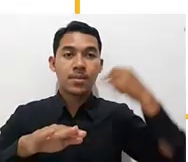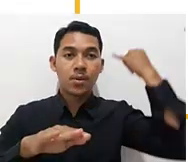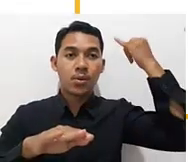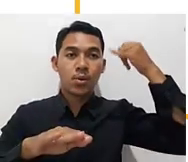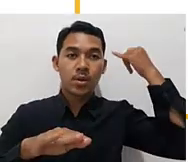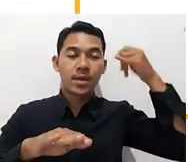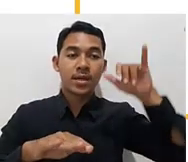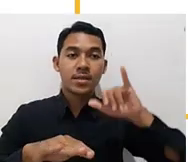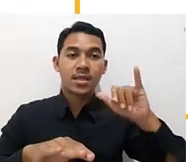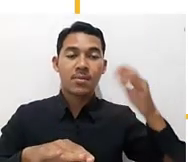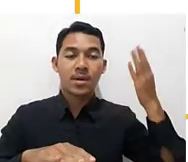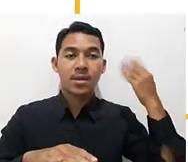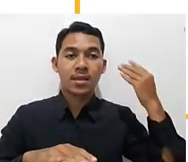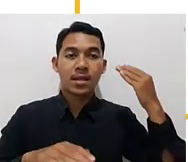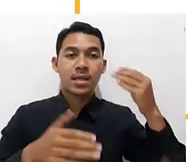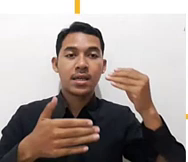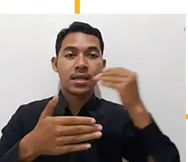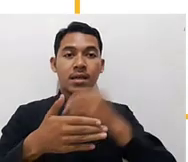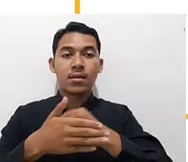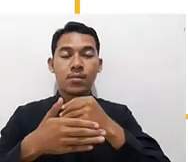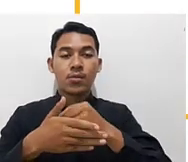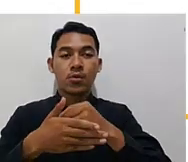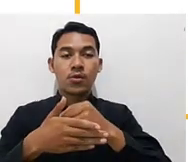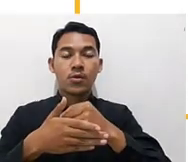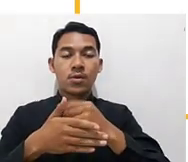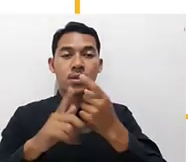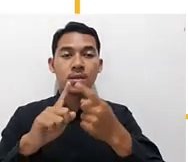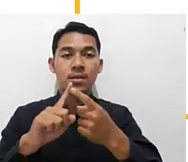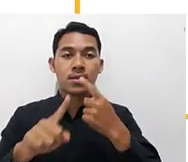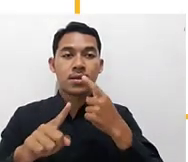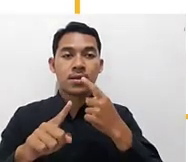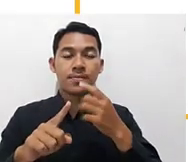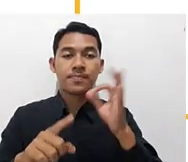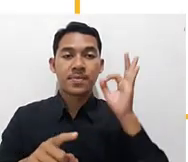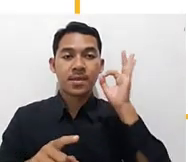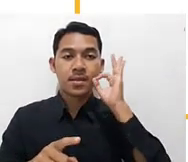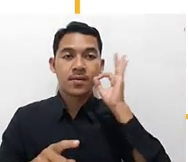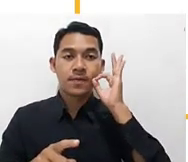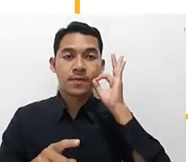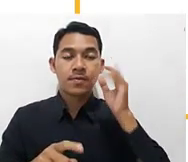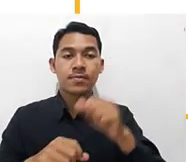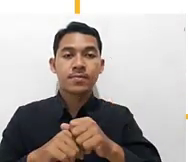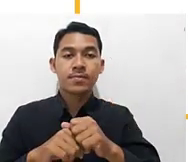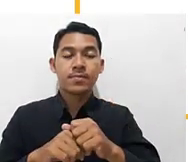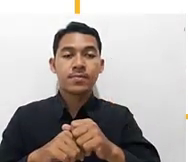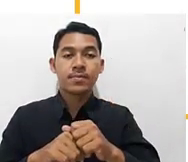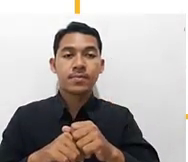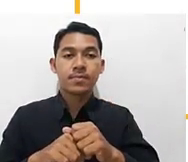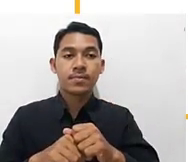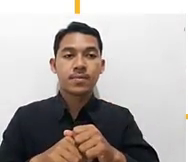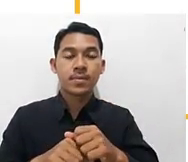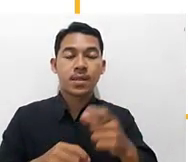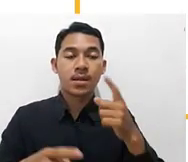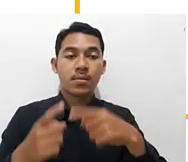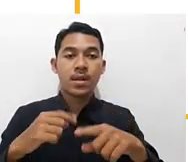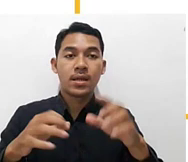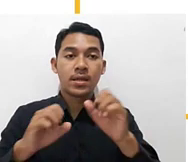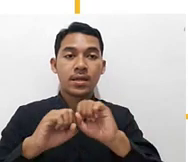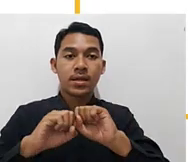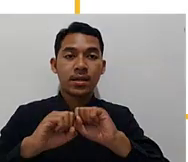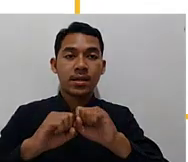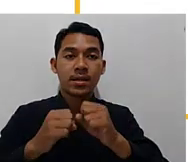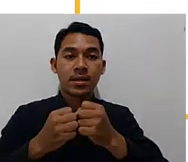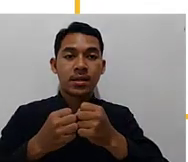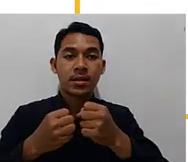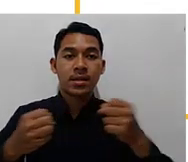Jadi input dari apa namanya? Sorry, keluaran dari masing-masing gerbang NAND yang ada pada G